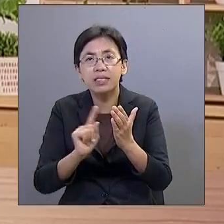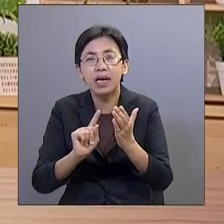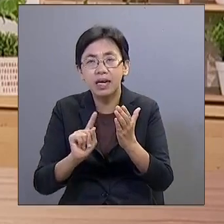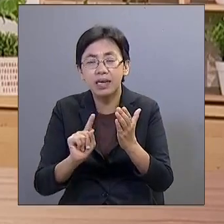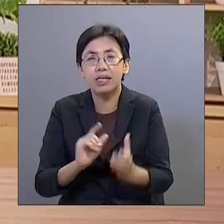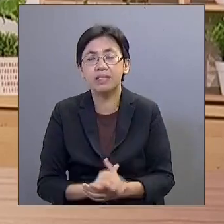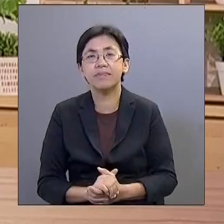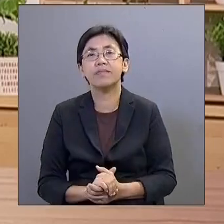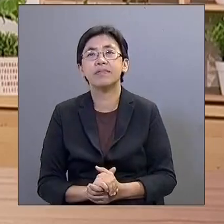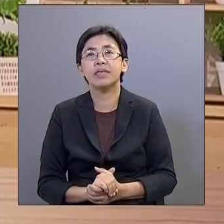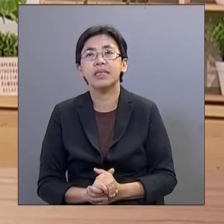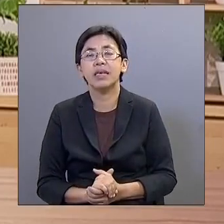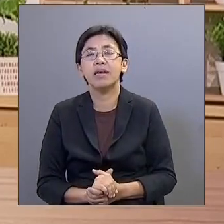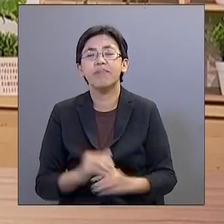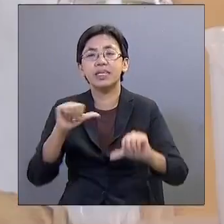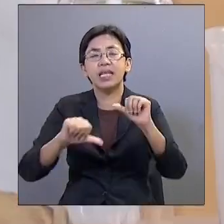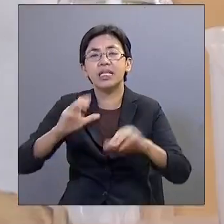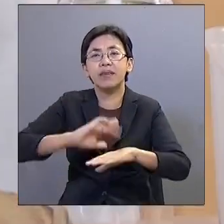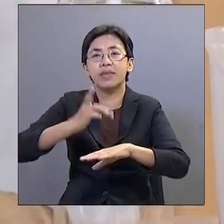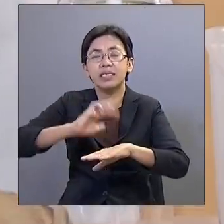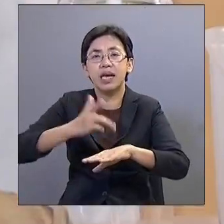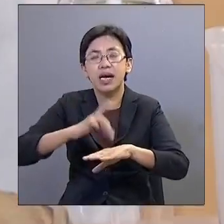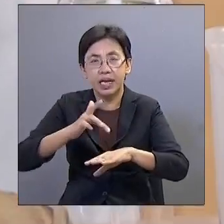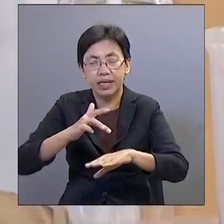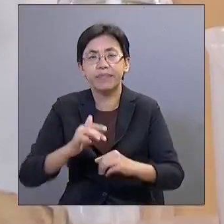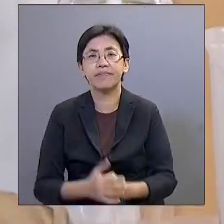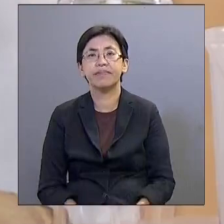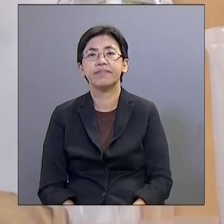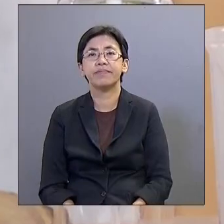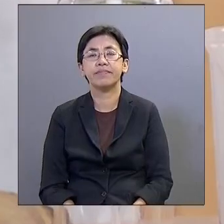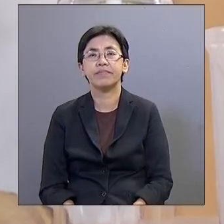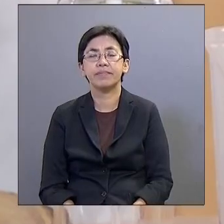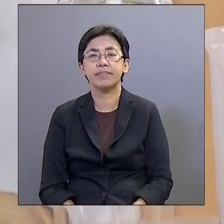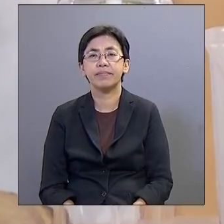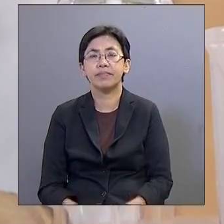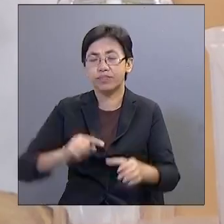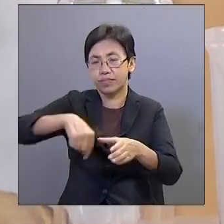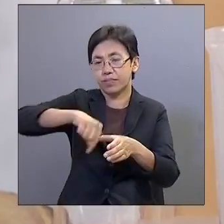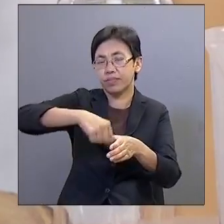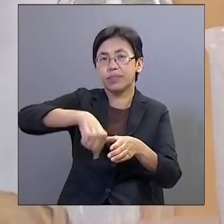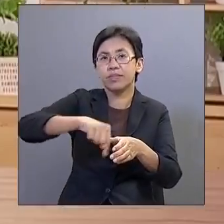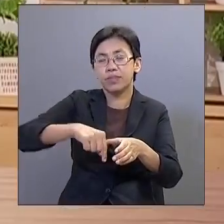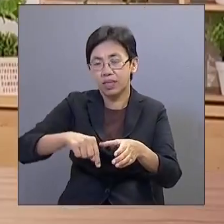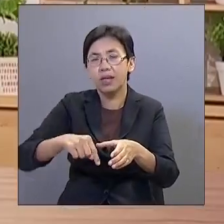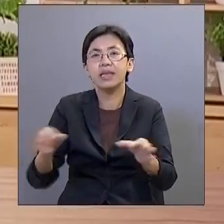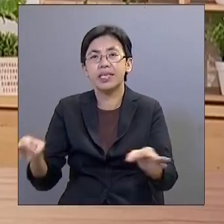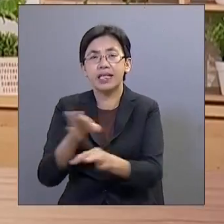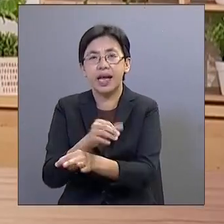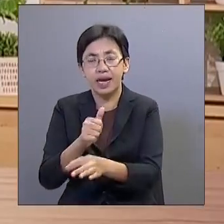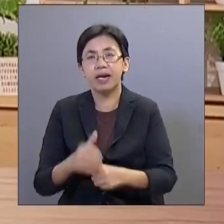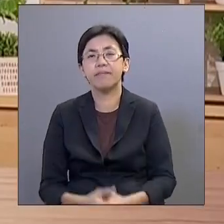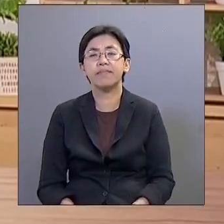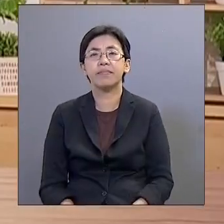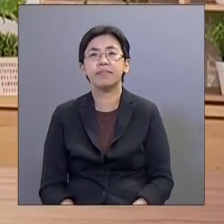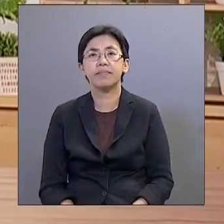ที่มันเป็นธรรมชาติแล้วก็มีคุณสมบัติที่ใกล้เคียงกันสามารถใช้แทนกันได้นะคะเมื่อมันเริ่มละลาย